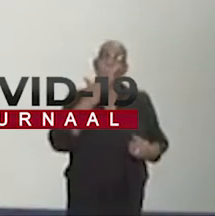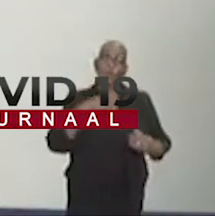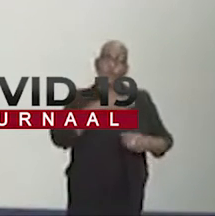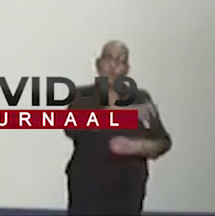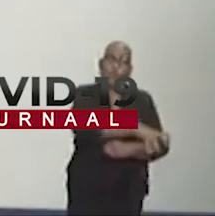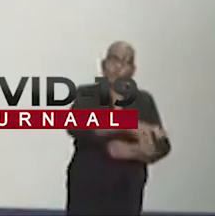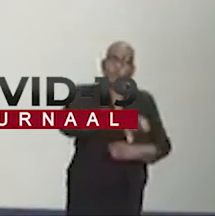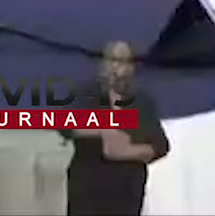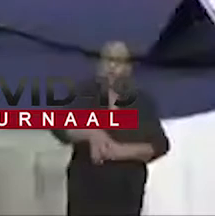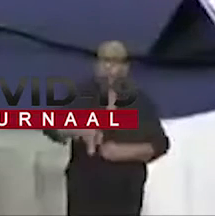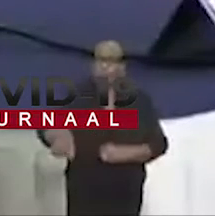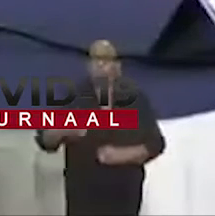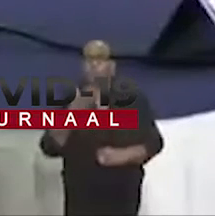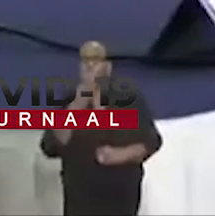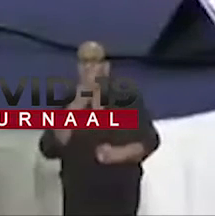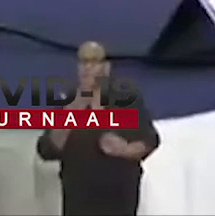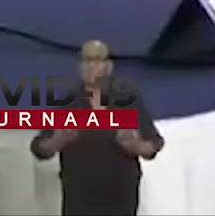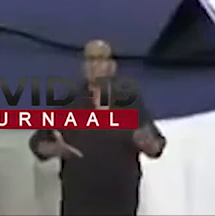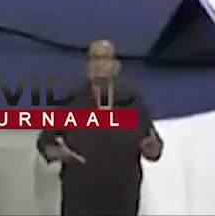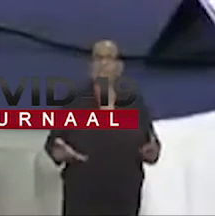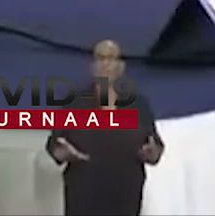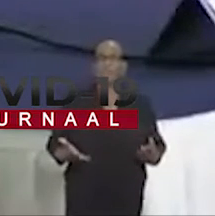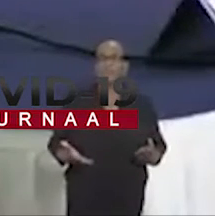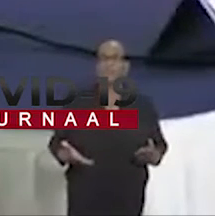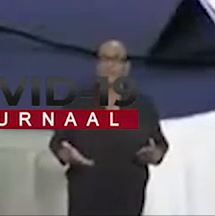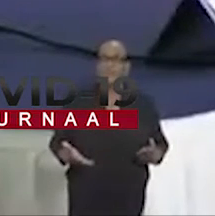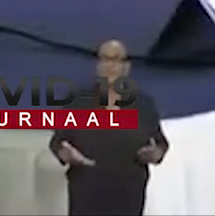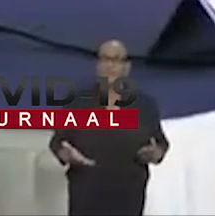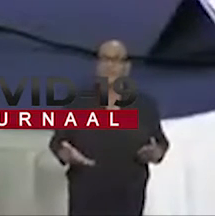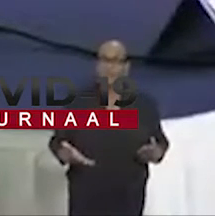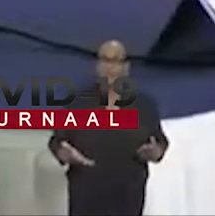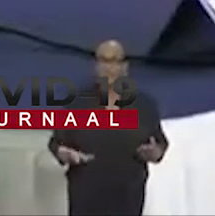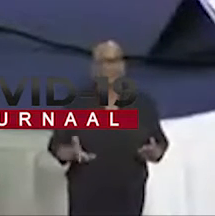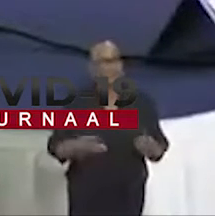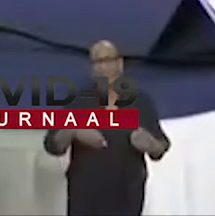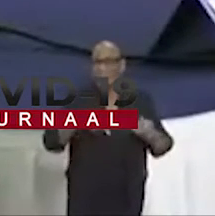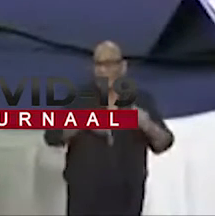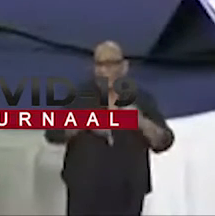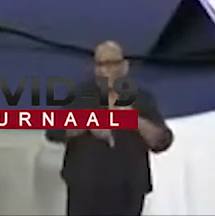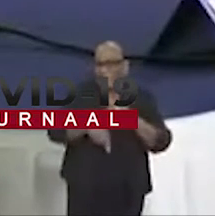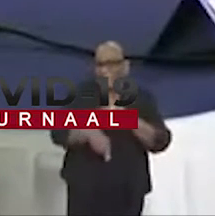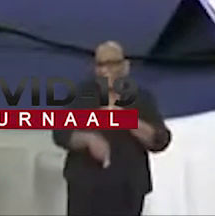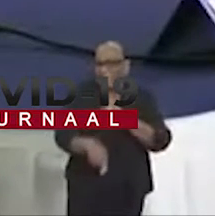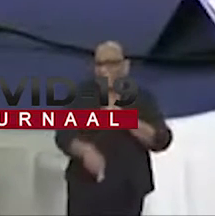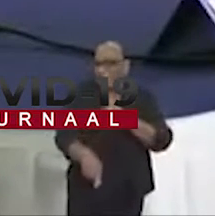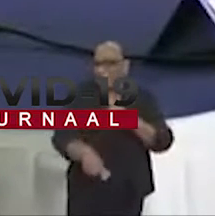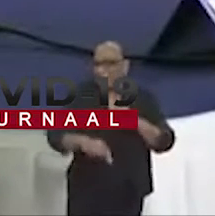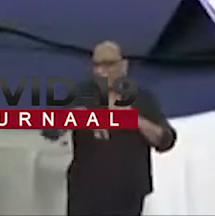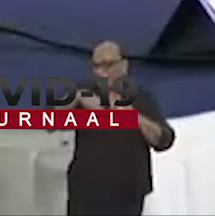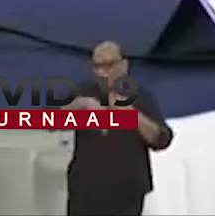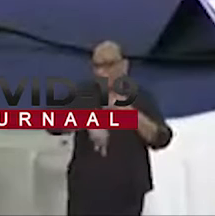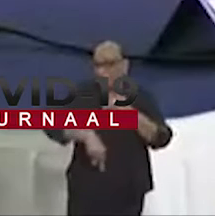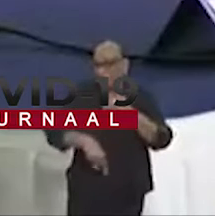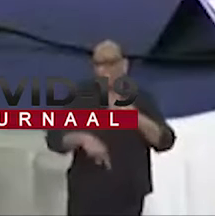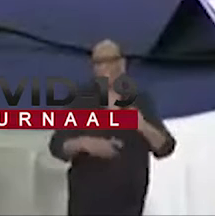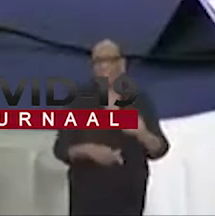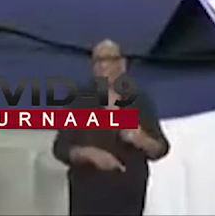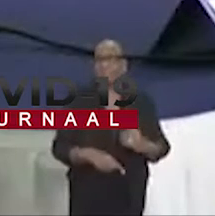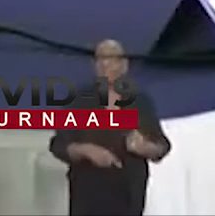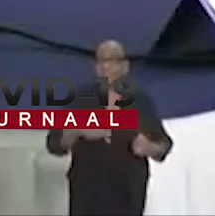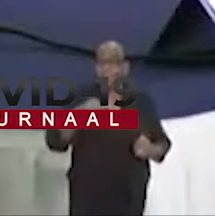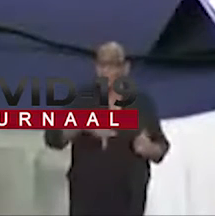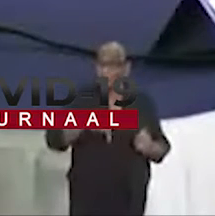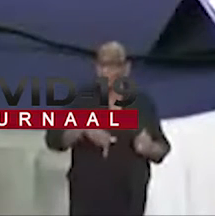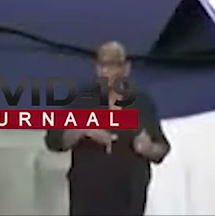bovenlandse inheemse. In Pelelitepu en Apetina. Tot nu toe hebben